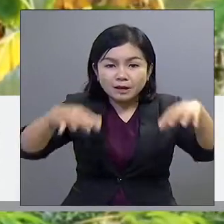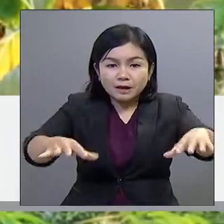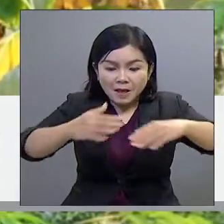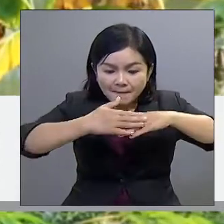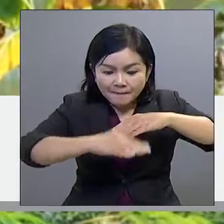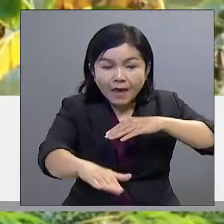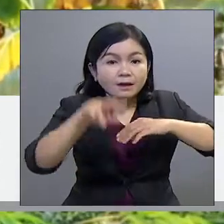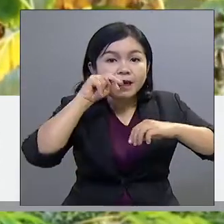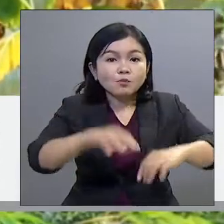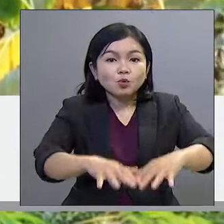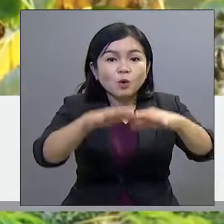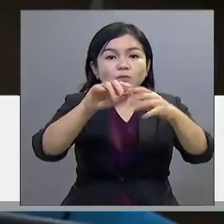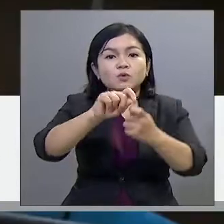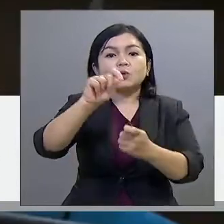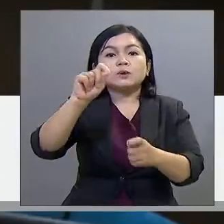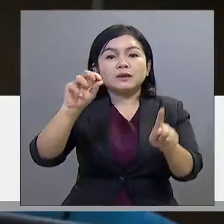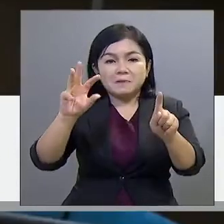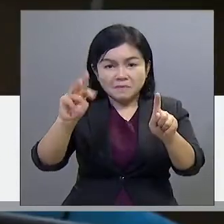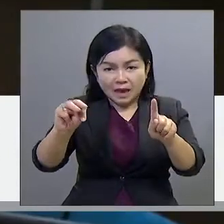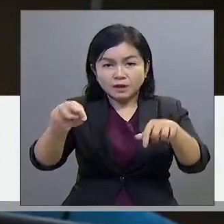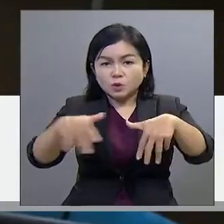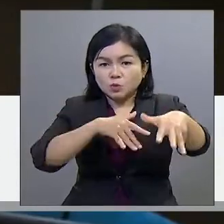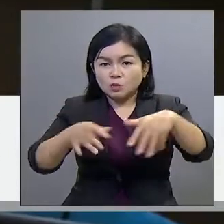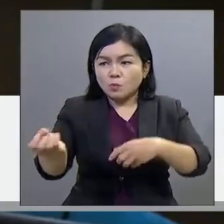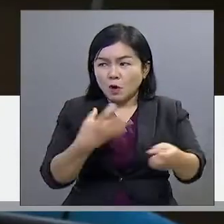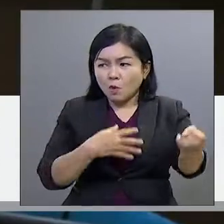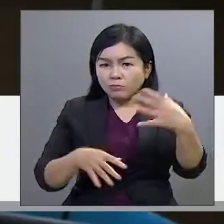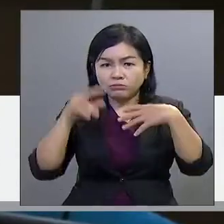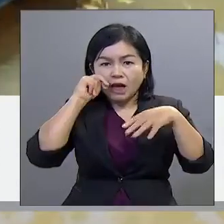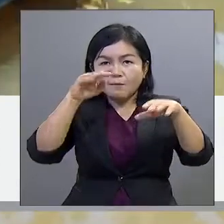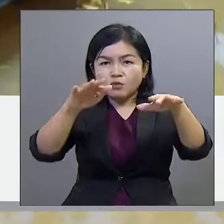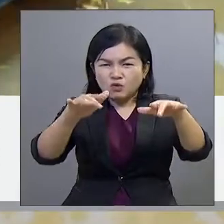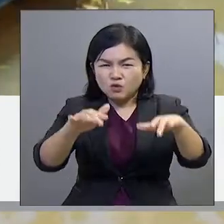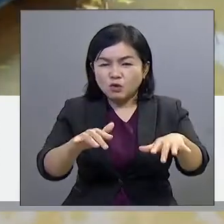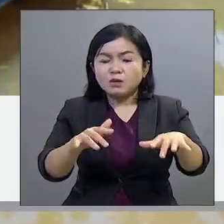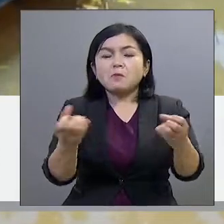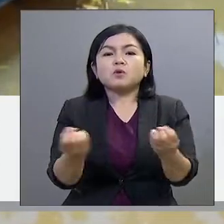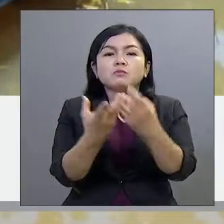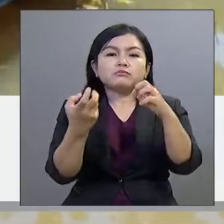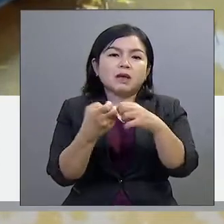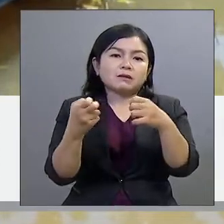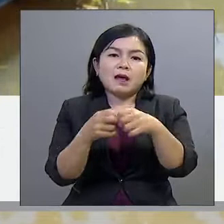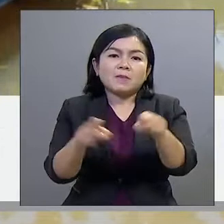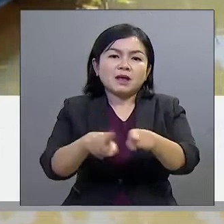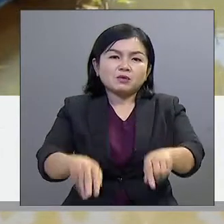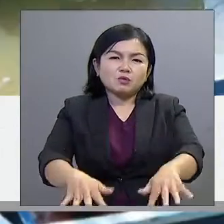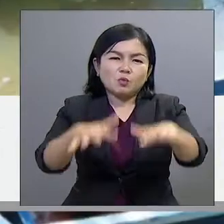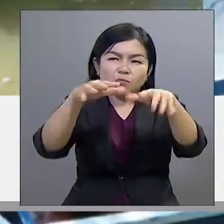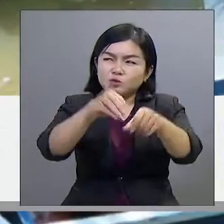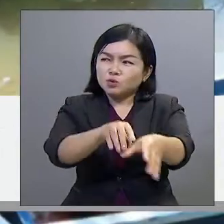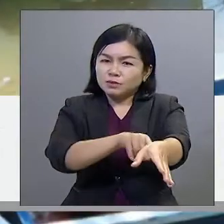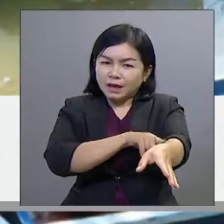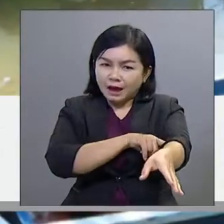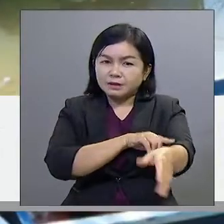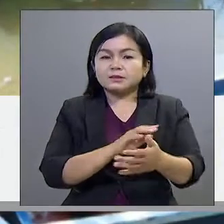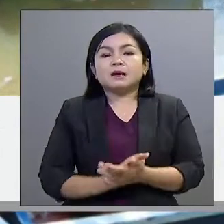ประมาณ 1เมตรชาวบ้านบอกว่าน้ำเริ่มลดนะคะแต่ปัญหาก็ประสบเช่นกันก็คือท่วมขังนานพื้น